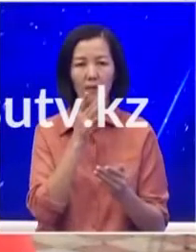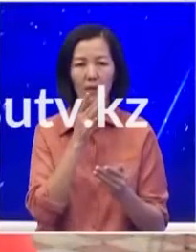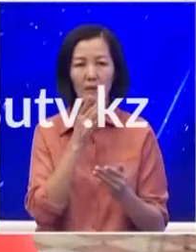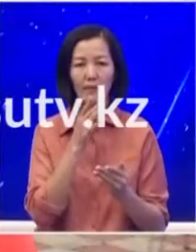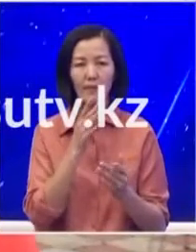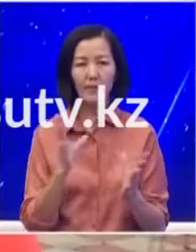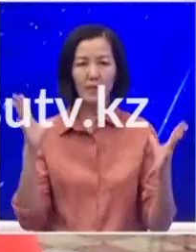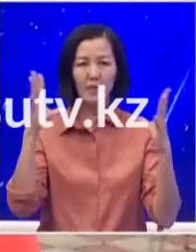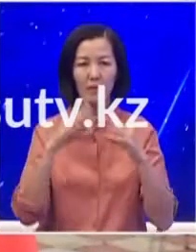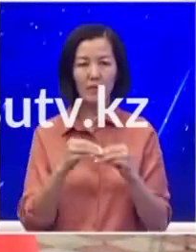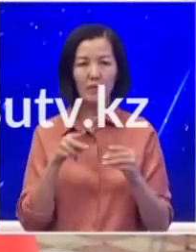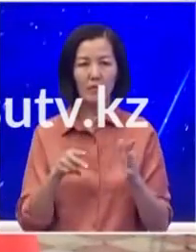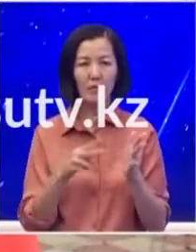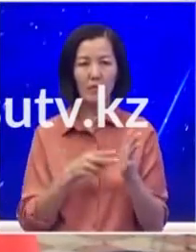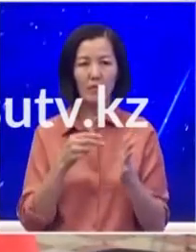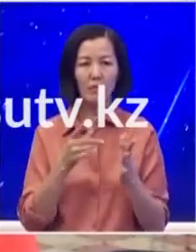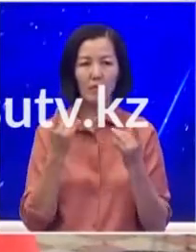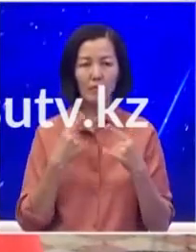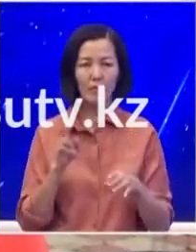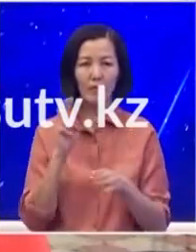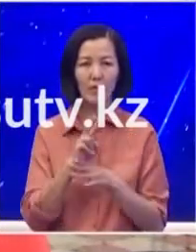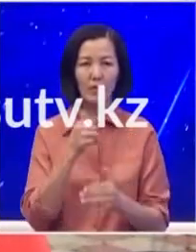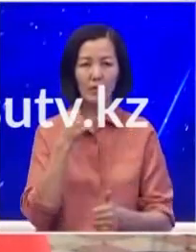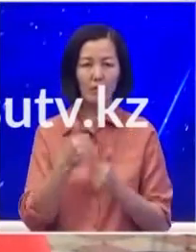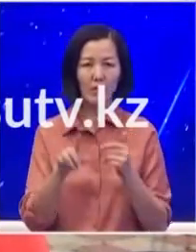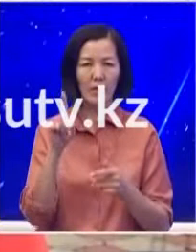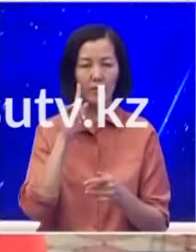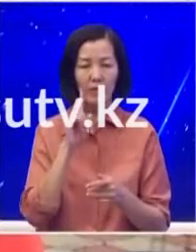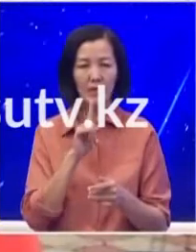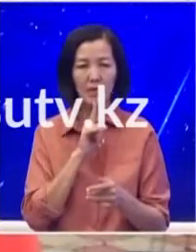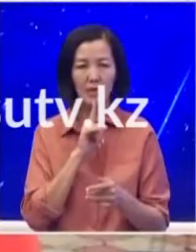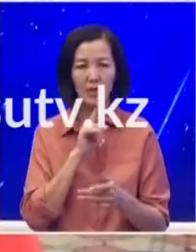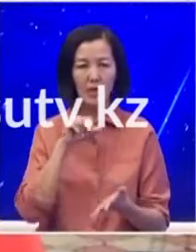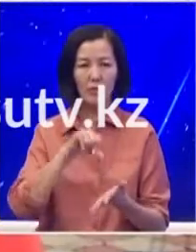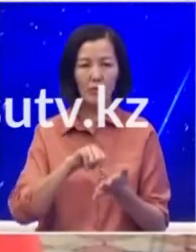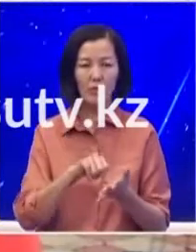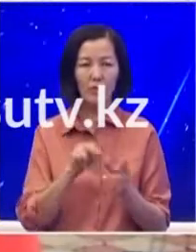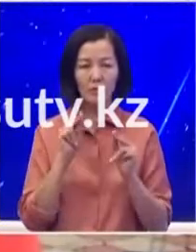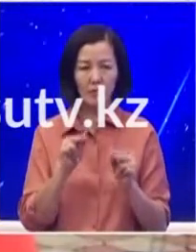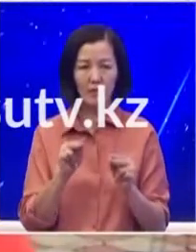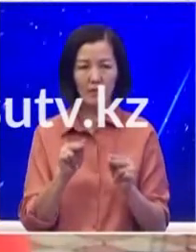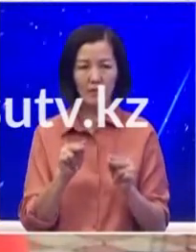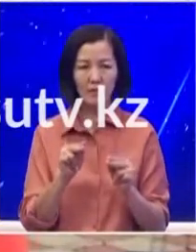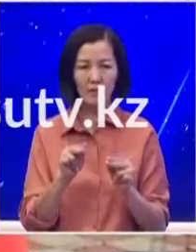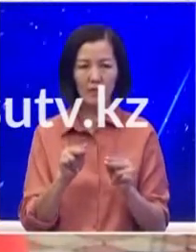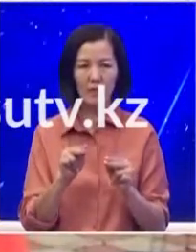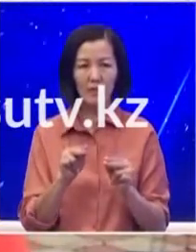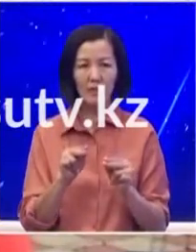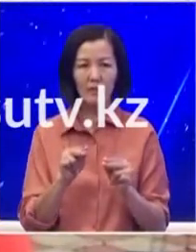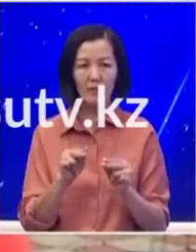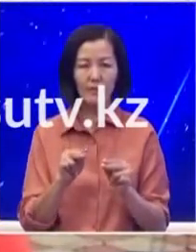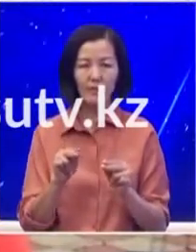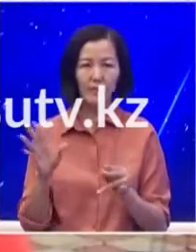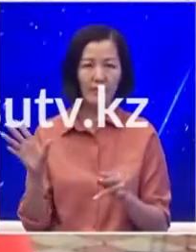сборную 2007 и младше, и вот приехали на чемпионат Казахстана поучаствовать. Ну, естественно, как говорится, какой не хочет солдат